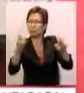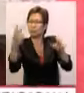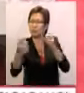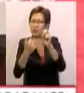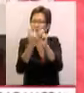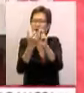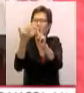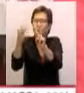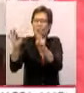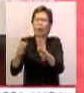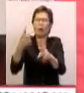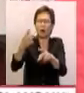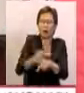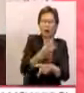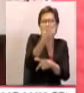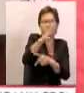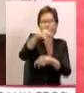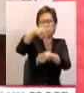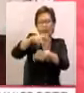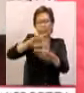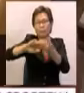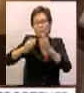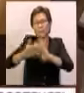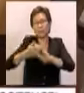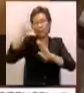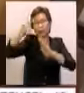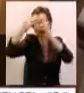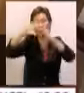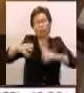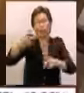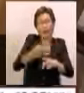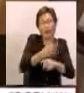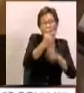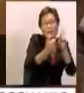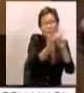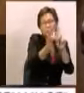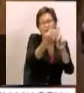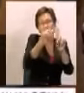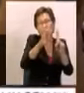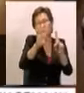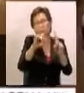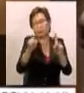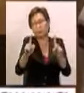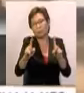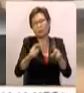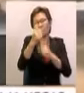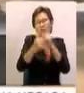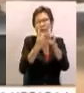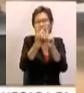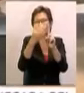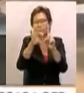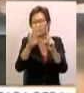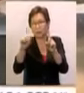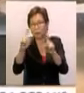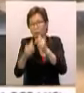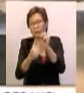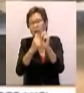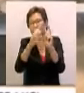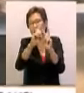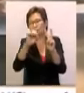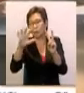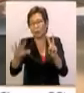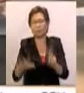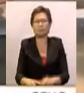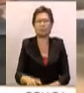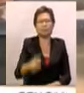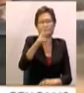depan dan ia merupakan kali keempat Filipina menjadi Tuan Rumah selepas edisi 1981, 1991 dan 2005. Datuk